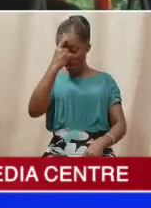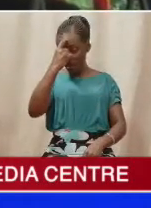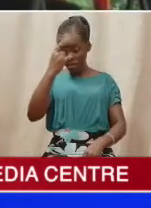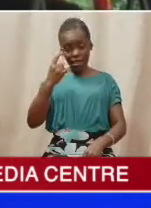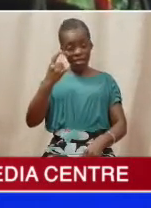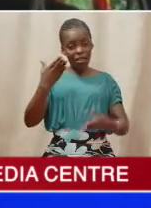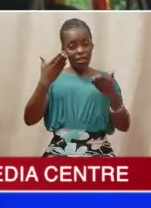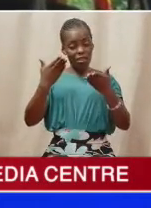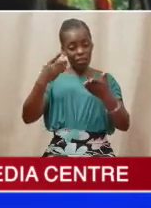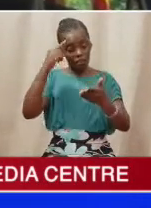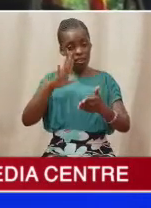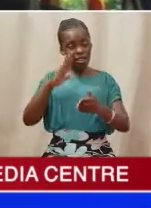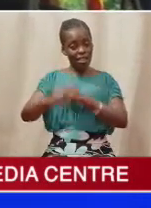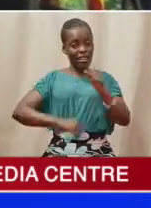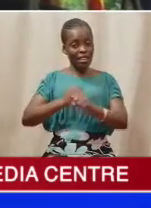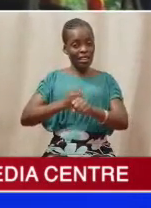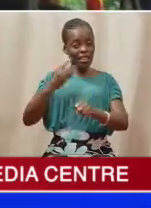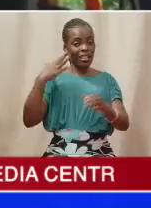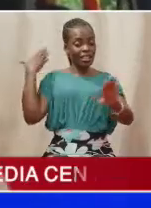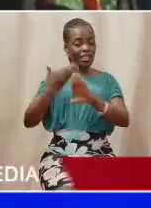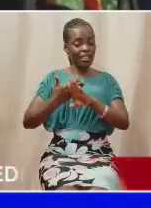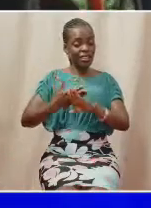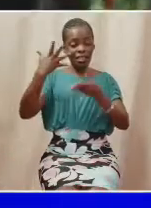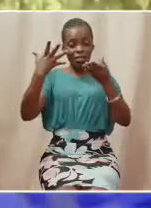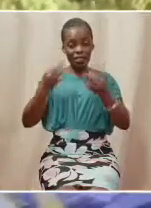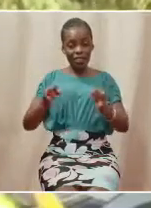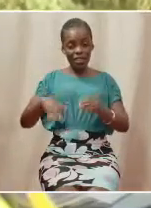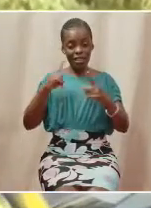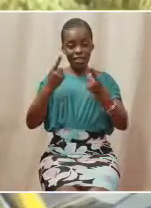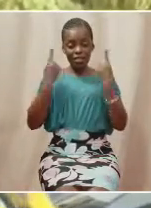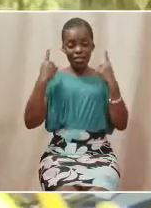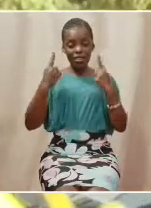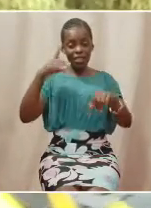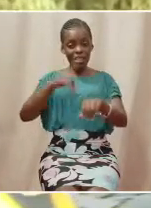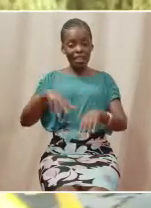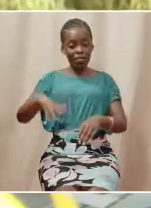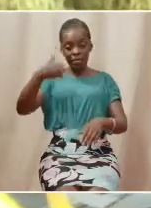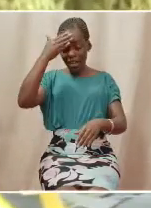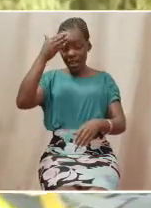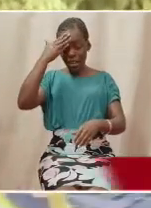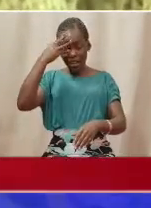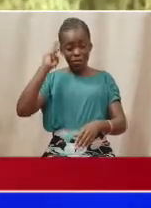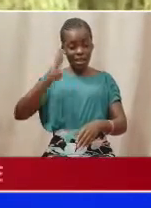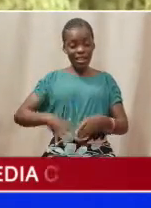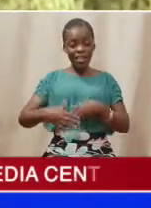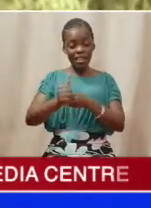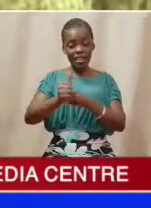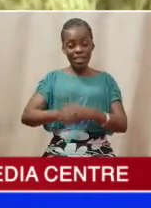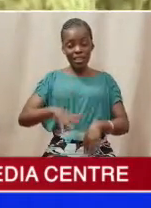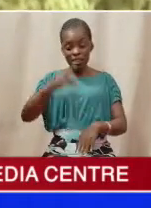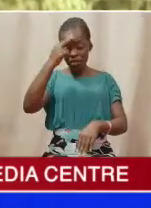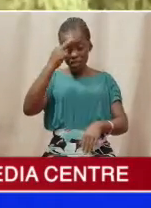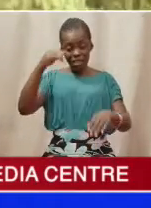okumala emyaka gye gyonna nga yakava ku University ya Makerere era nga ne bwe yali ya Makerere yawangula ekifo ky'omukulembeze ow'abayizi ku tiketi